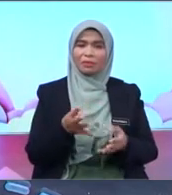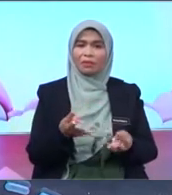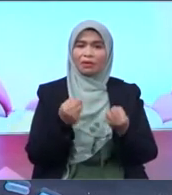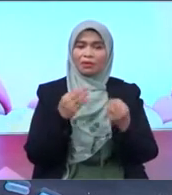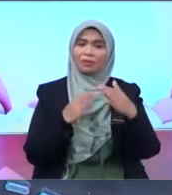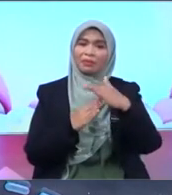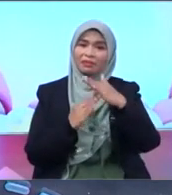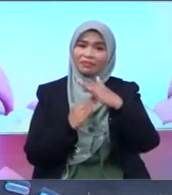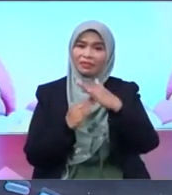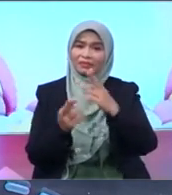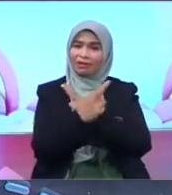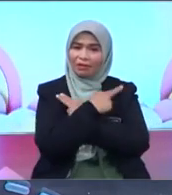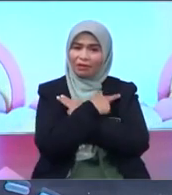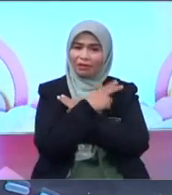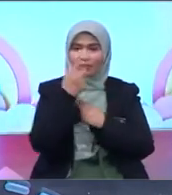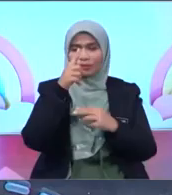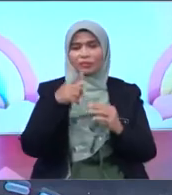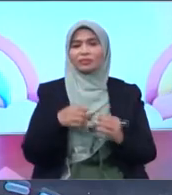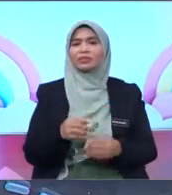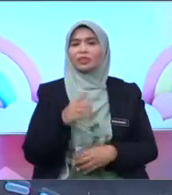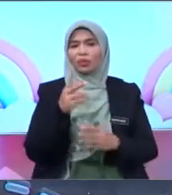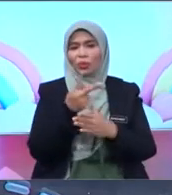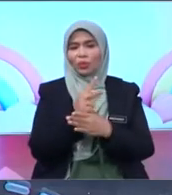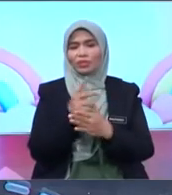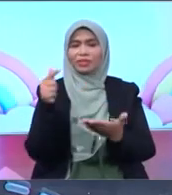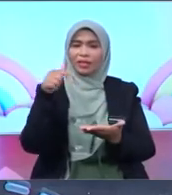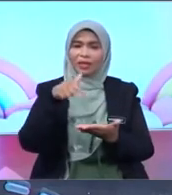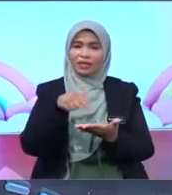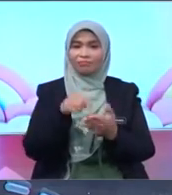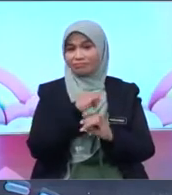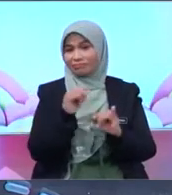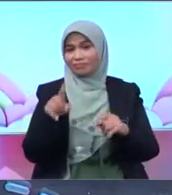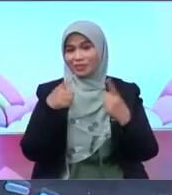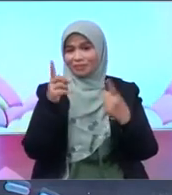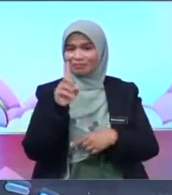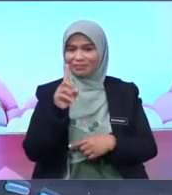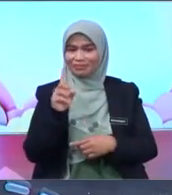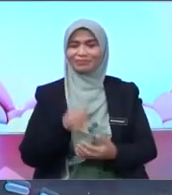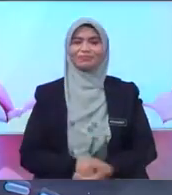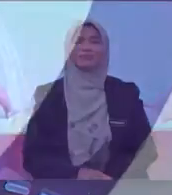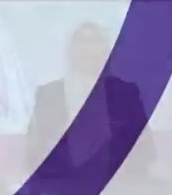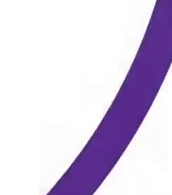kembali siapa sini untuk lebih banyak perkosaan daripada cekgu zirah jadi jangan kemana-mana ya